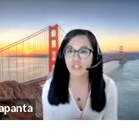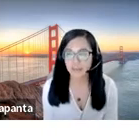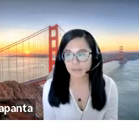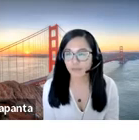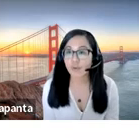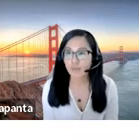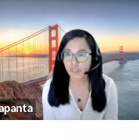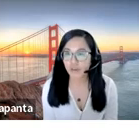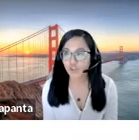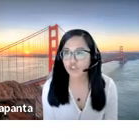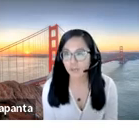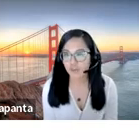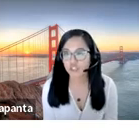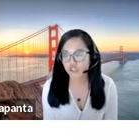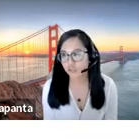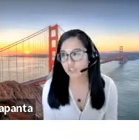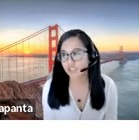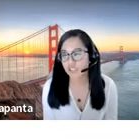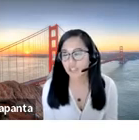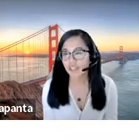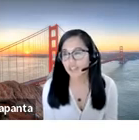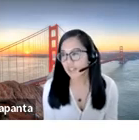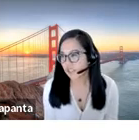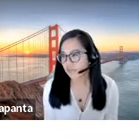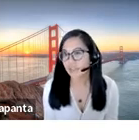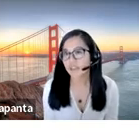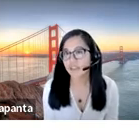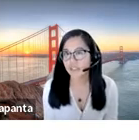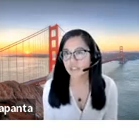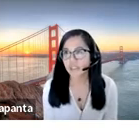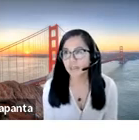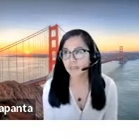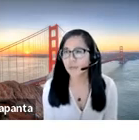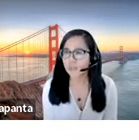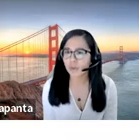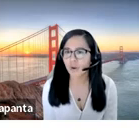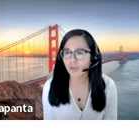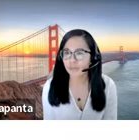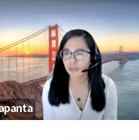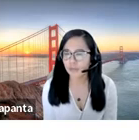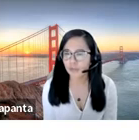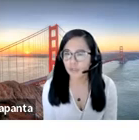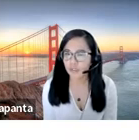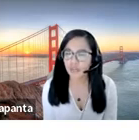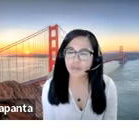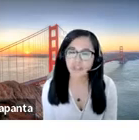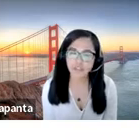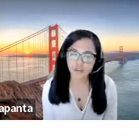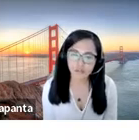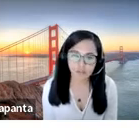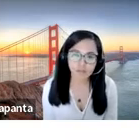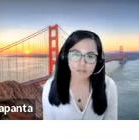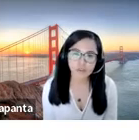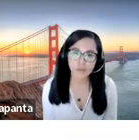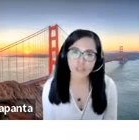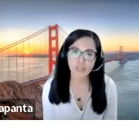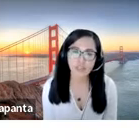formerly called job coaching services. And that's something that that's something most people are more familiar with. But even if